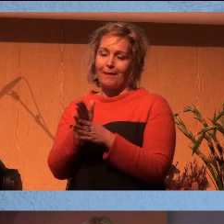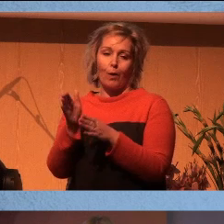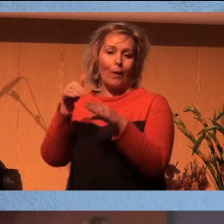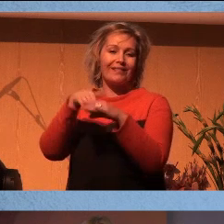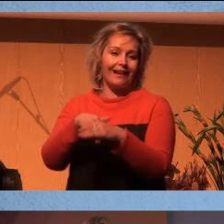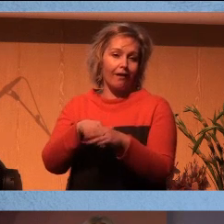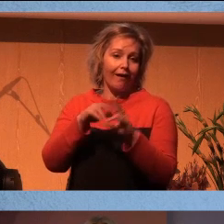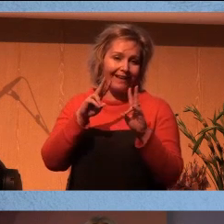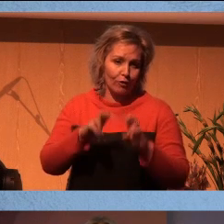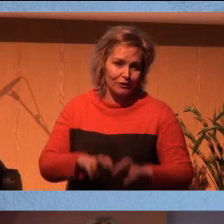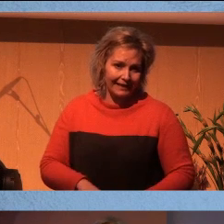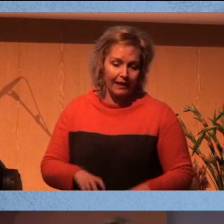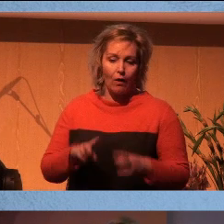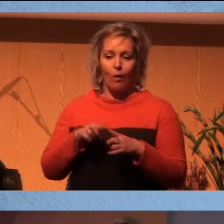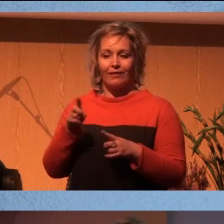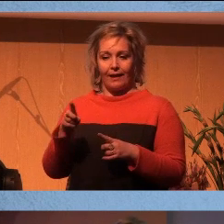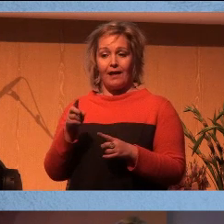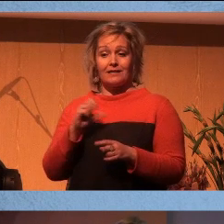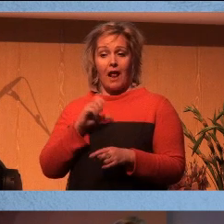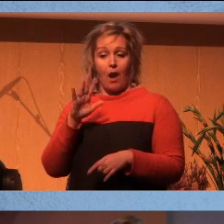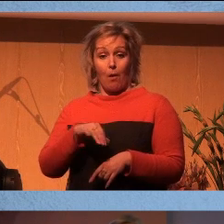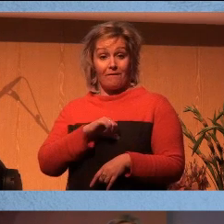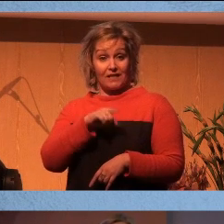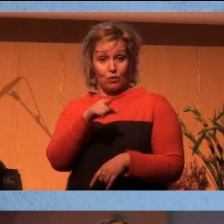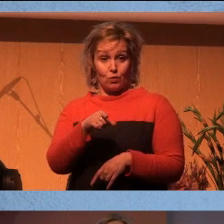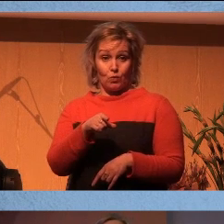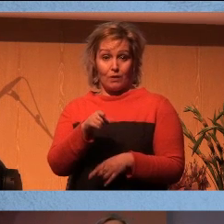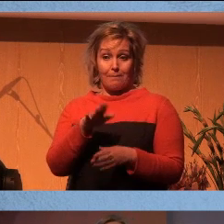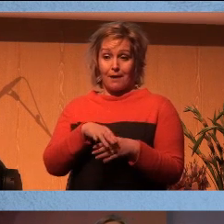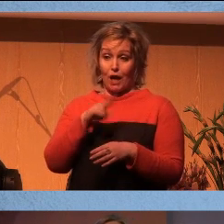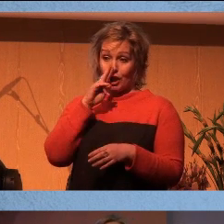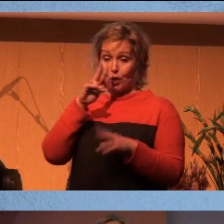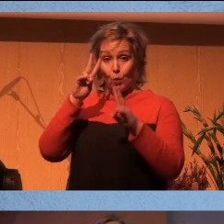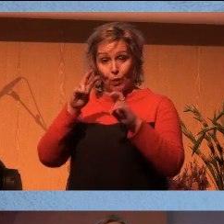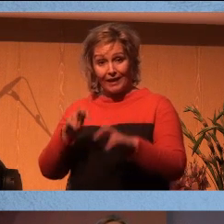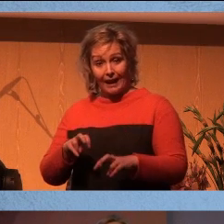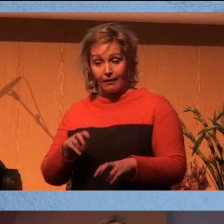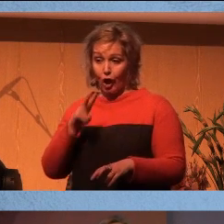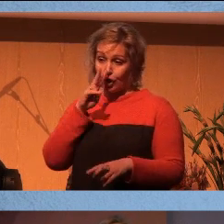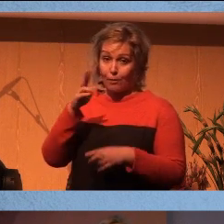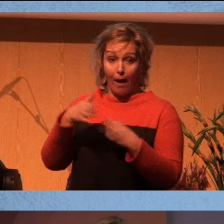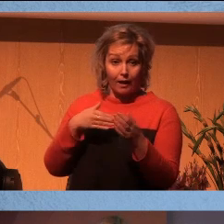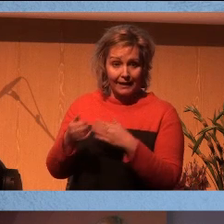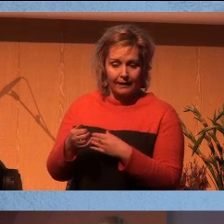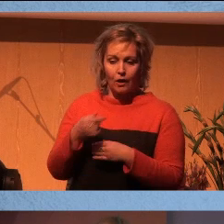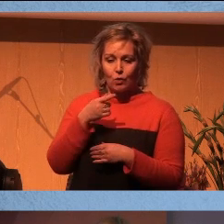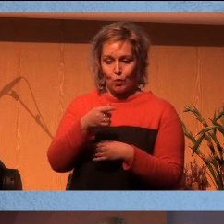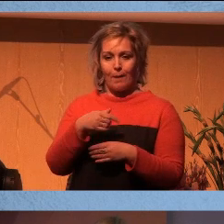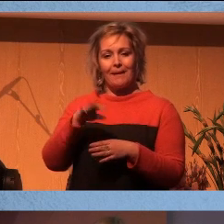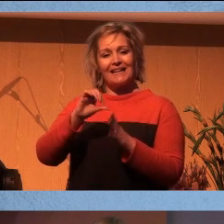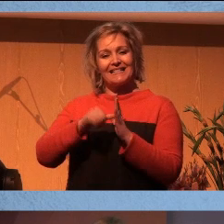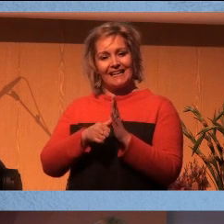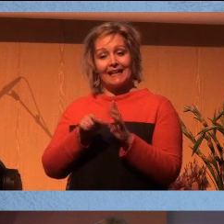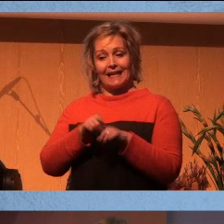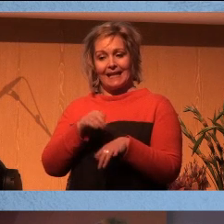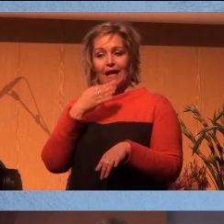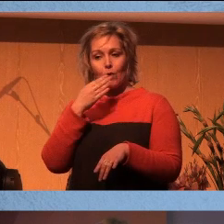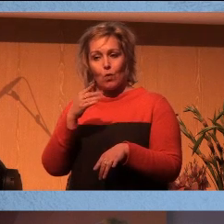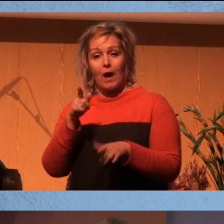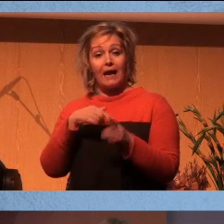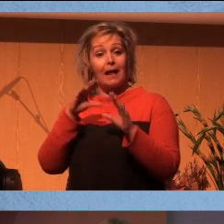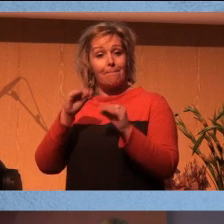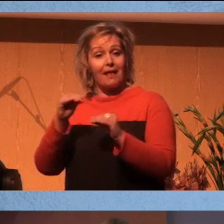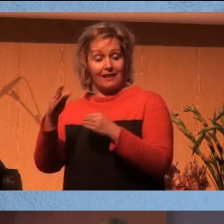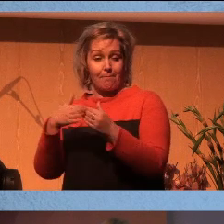forskning. Og dette til tross for at hvis du med en ny utprøving av en ny behandling, så du sikret like god eller